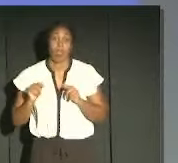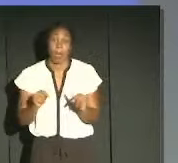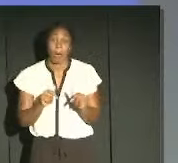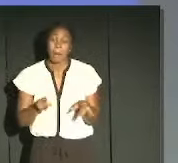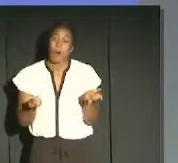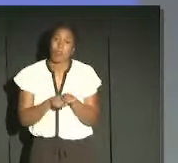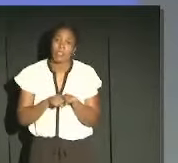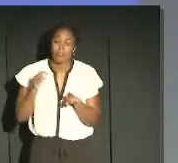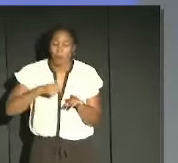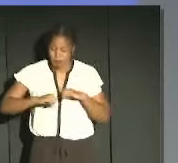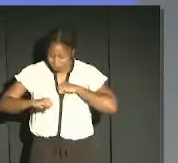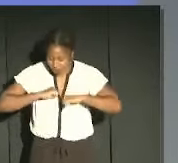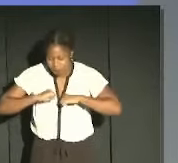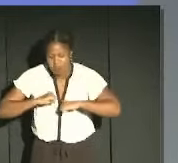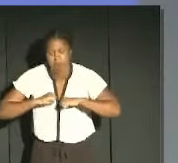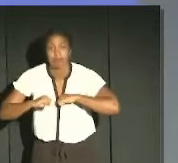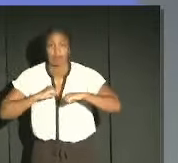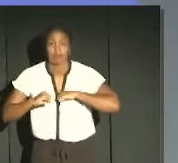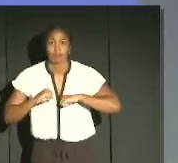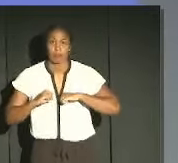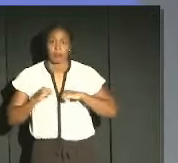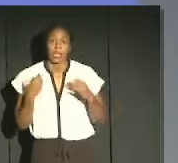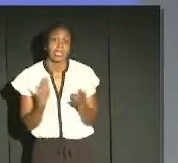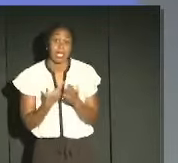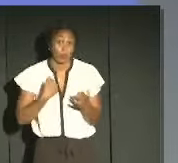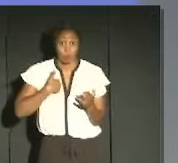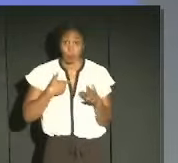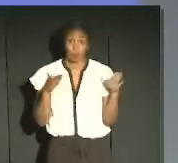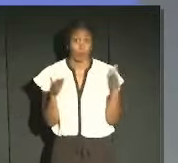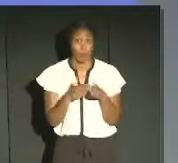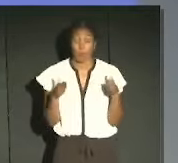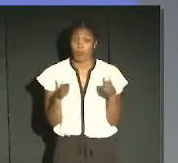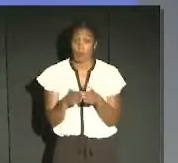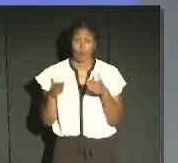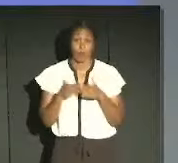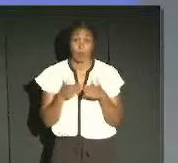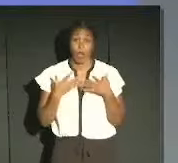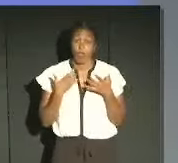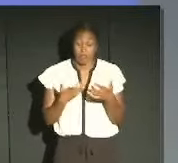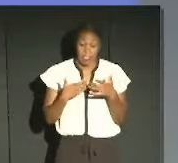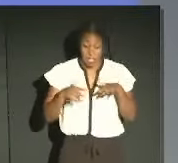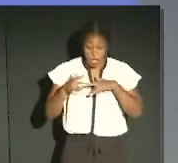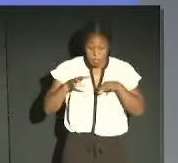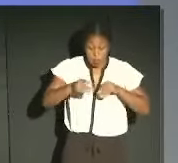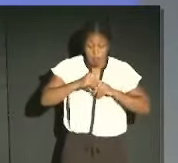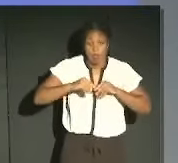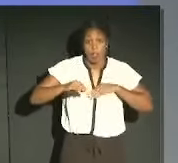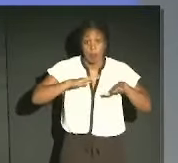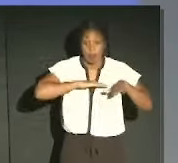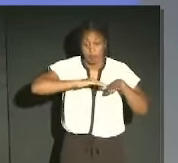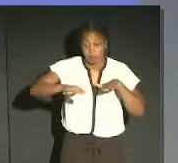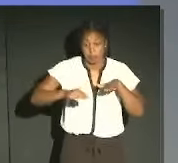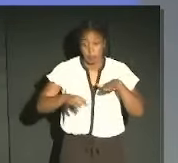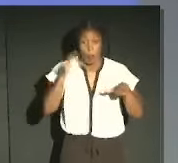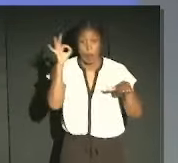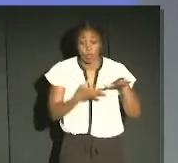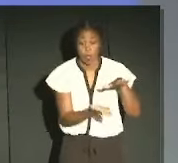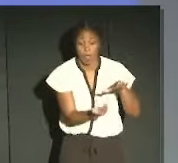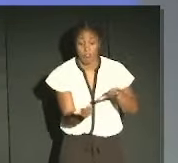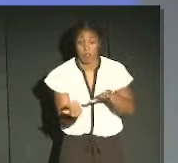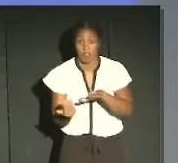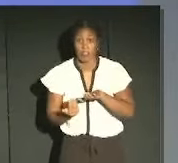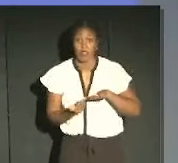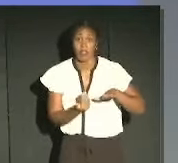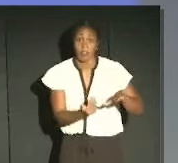aussi et ça fait partie des demandes que nous formulons pour dépolluer les sols nous demandons un fond de